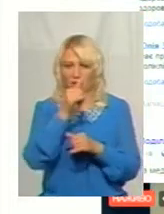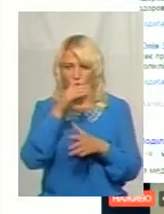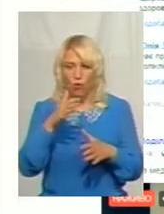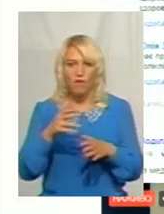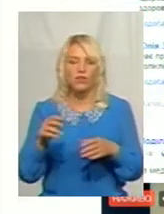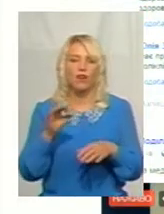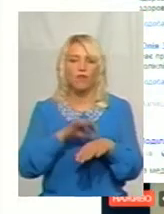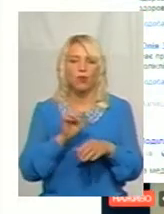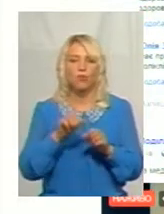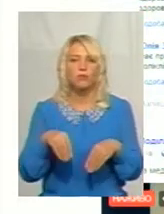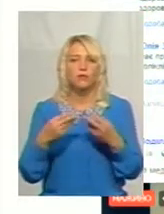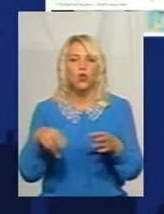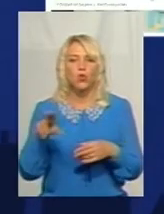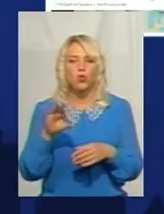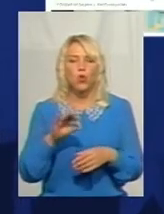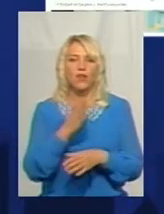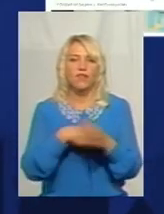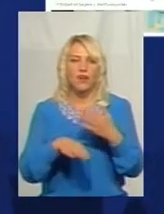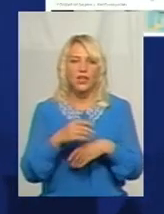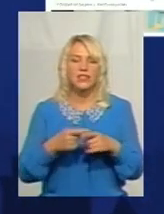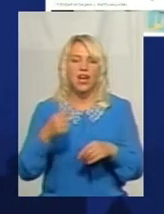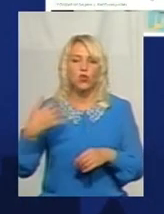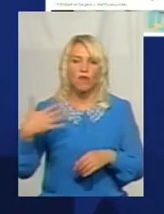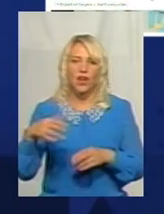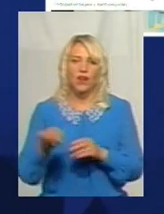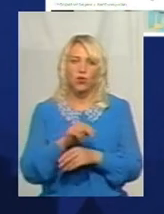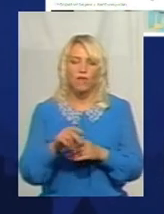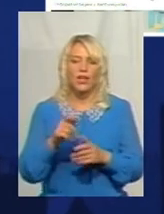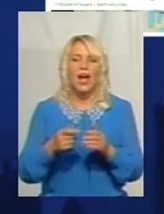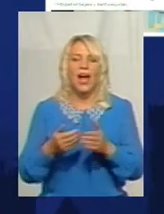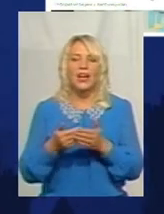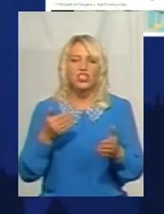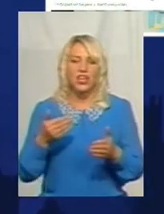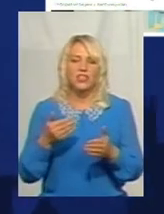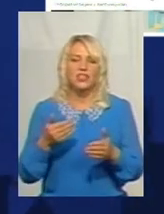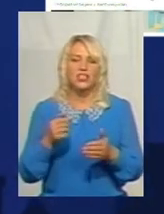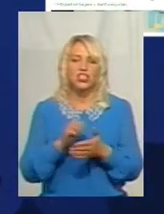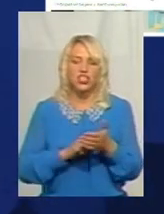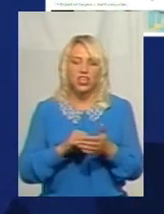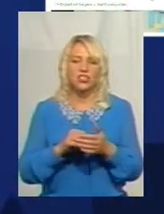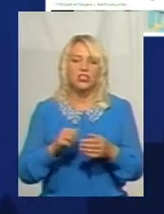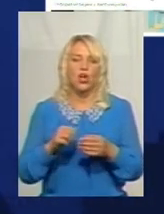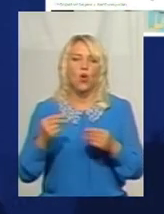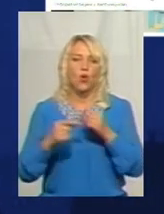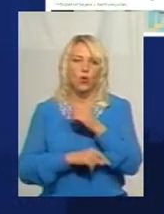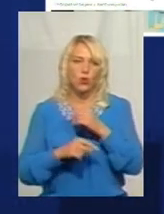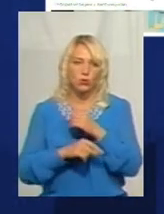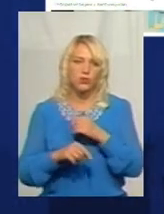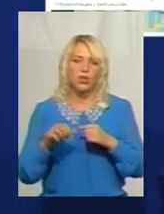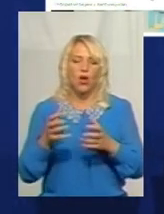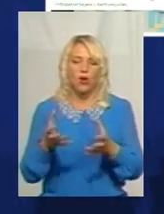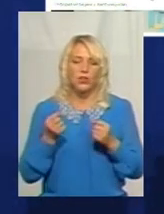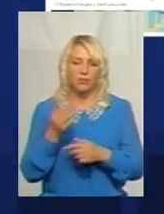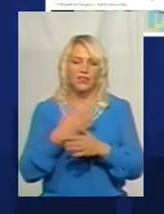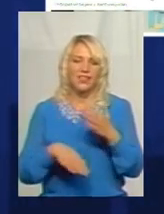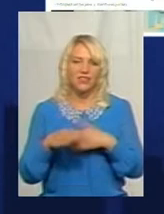до інвалідності, а лікування досить дороговартісне, а через корупцію отримати інвалідність можливо лише заїхавши до кабінету вперед ногами. Цитую, як